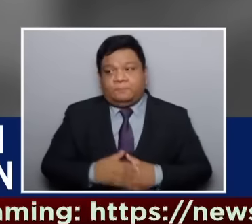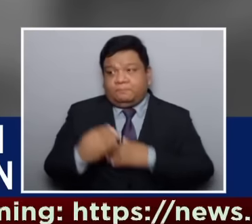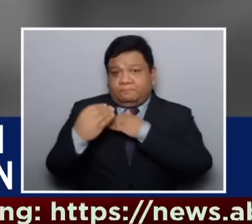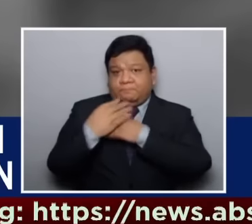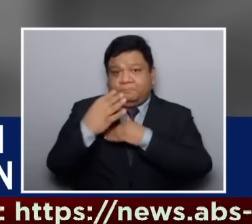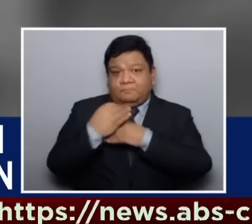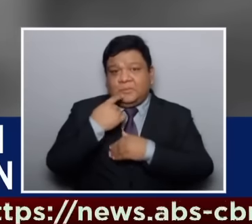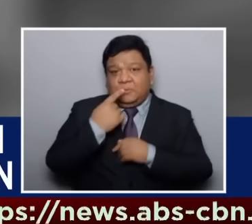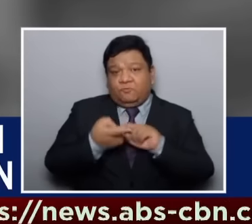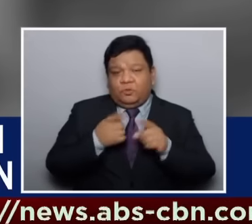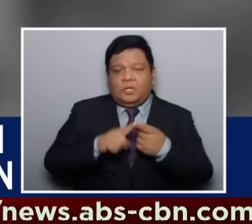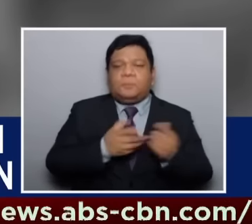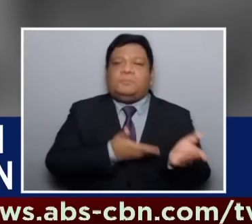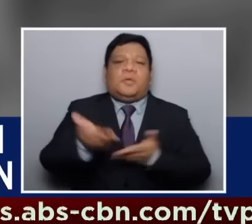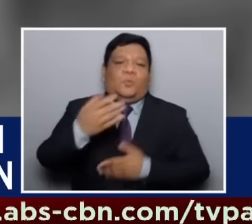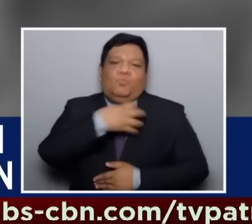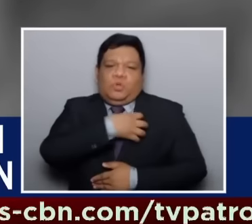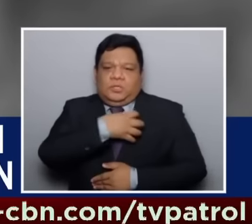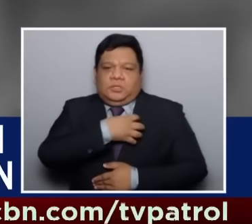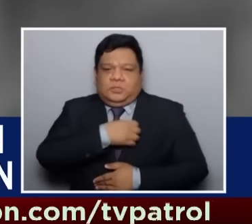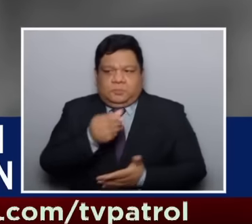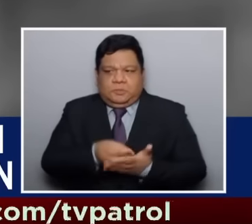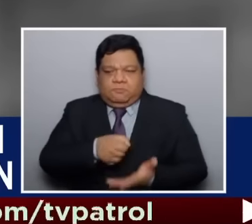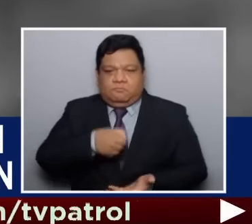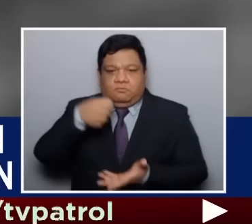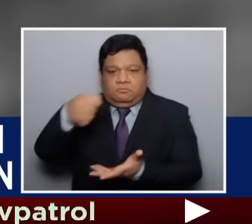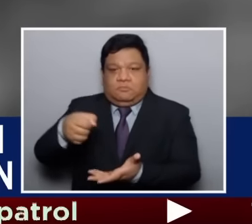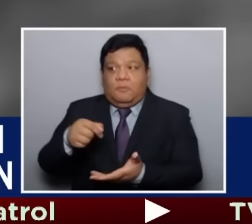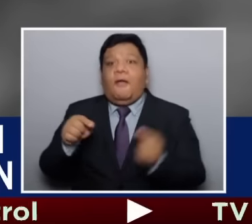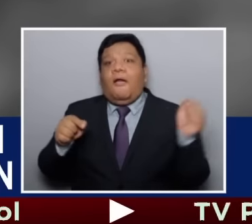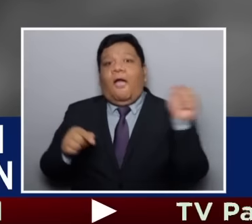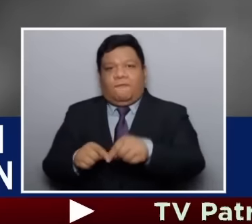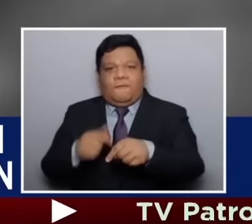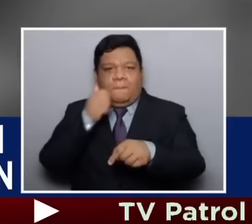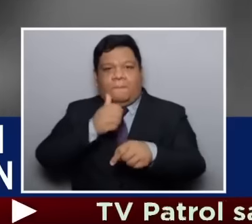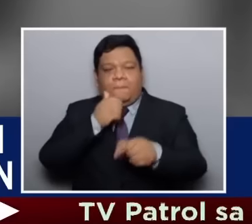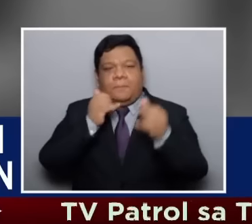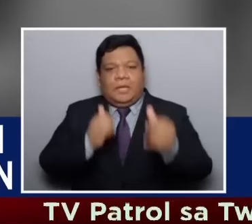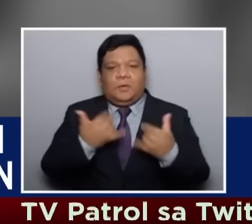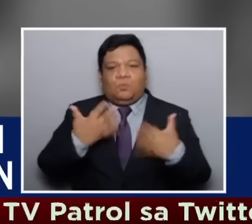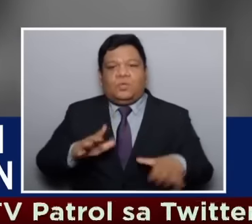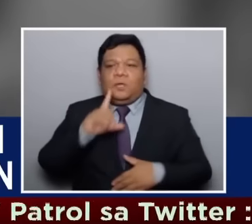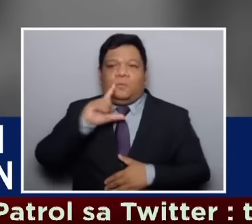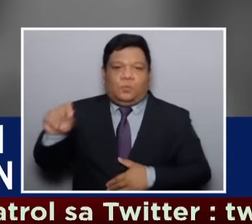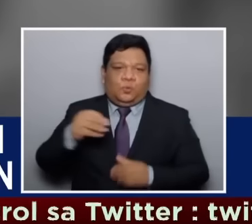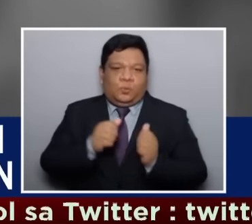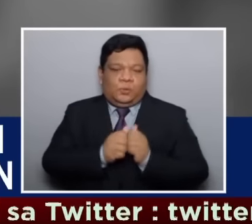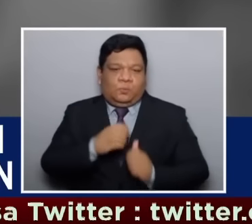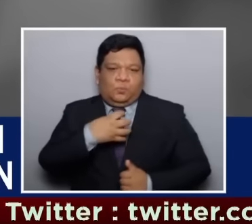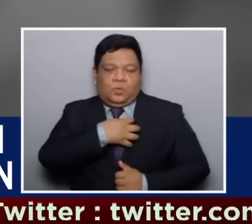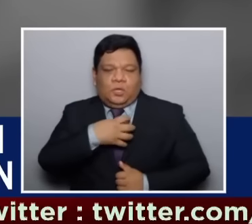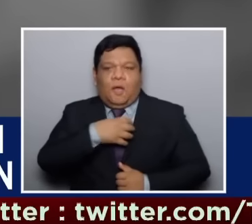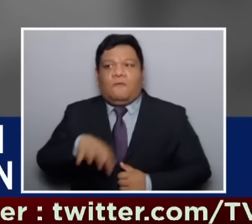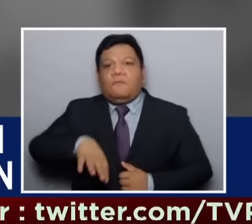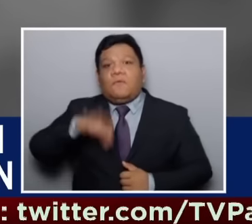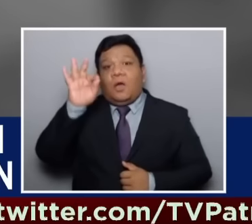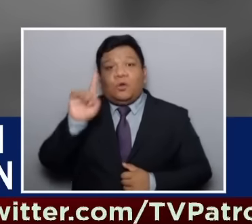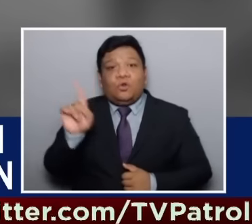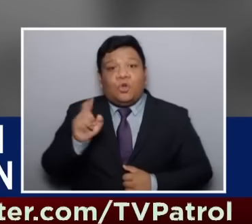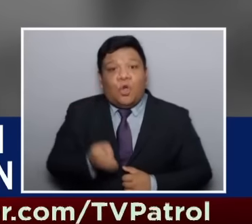sa Manila Police District ang pera. Doon niya rin naabutan ang babae na nag-report na pala sa PNP at nalaman niyang 1.6